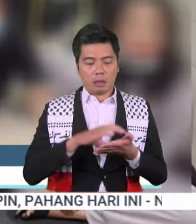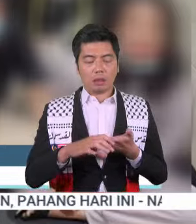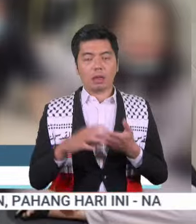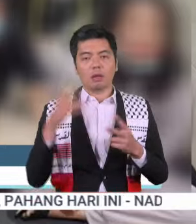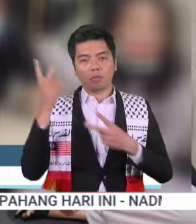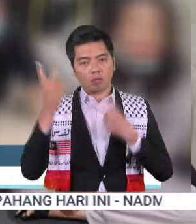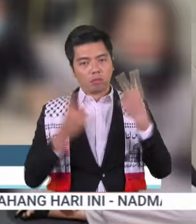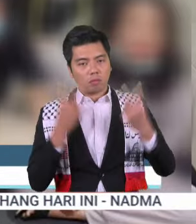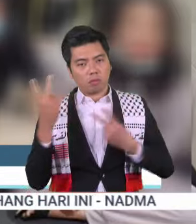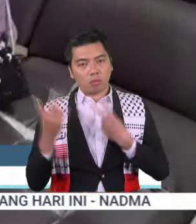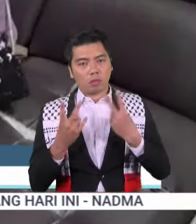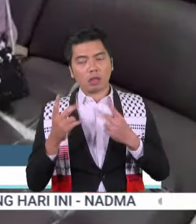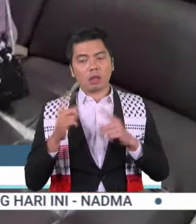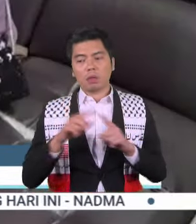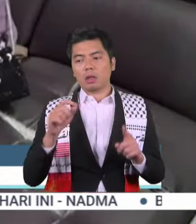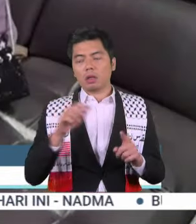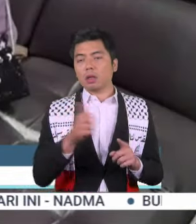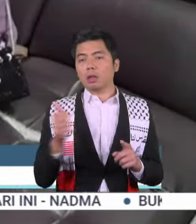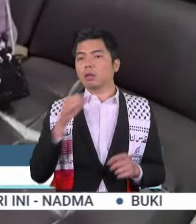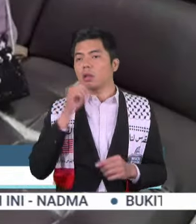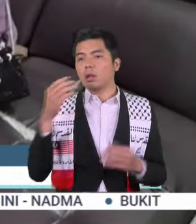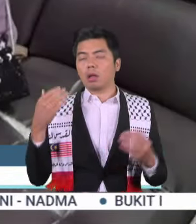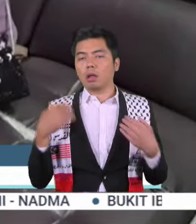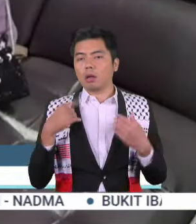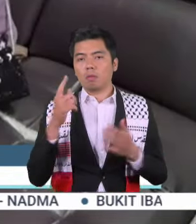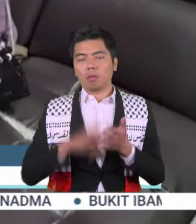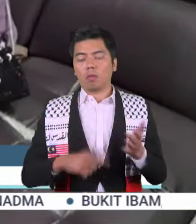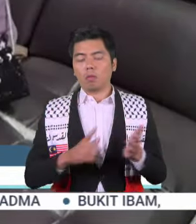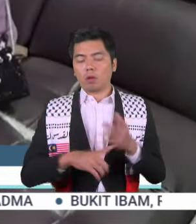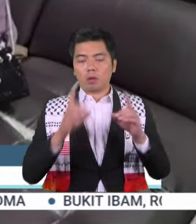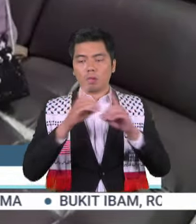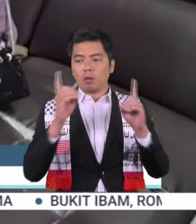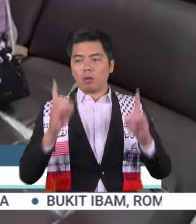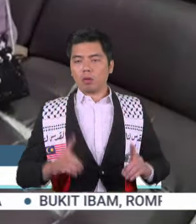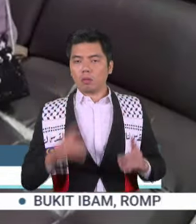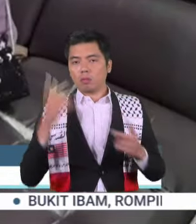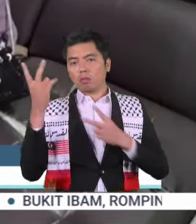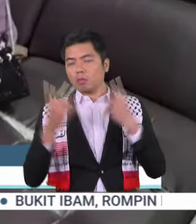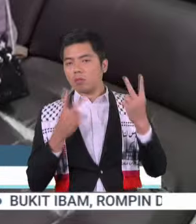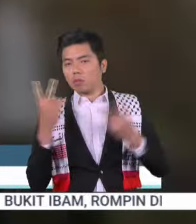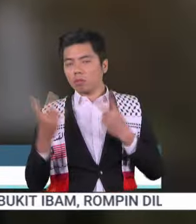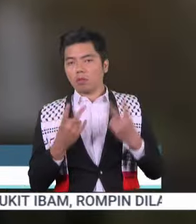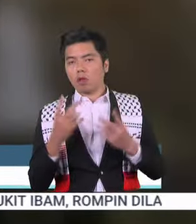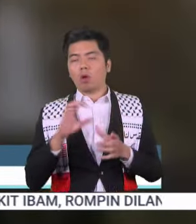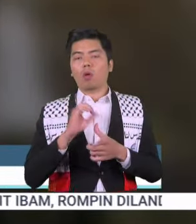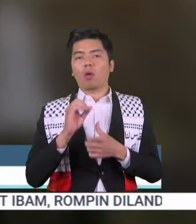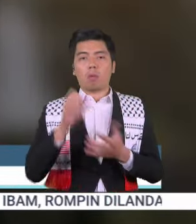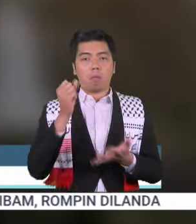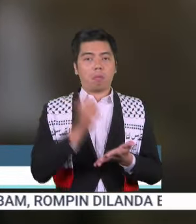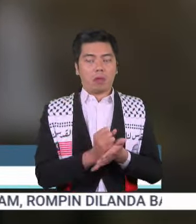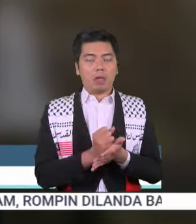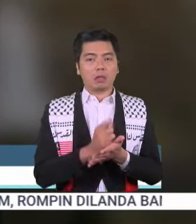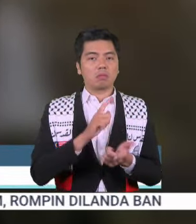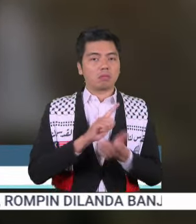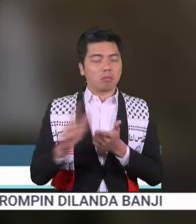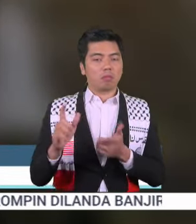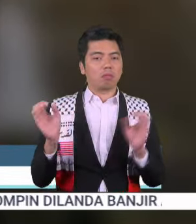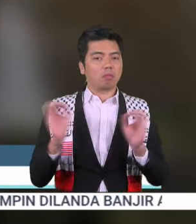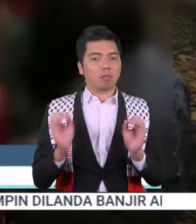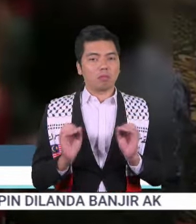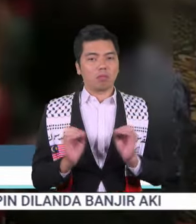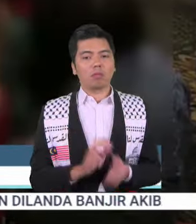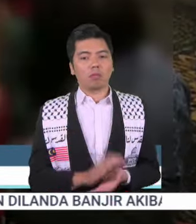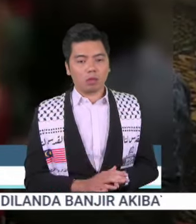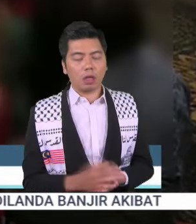laku. Manakala yang lain tidak memiliki sebarang dokumen perjalanan atau pas yang sah. Wang tunai RM300, sebuah kenderaan dan